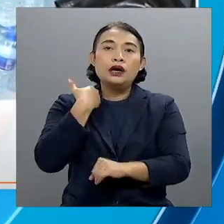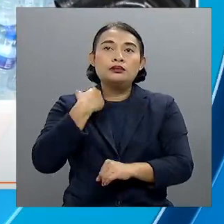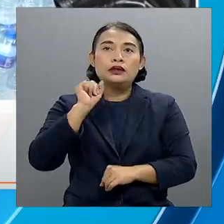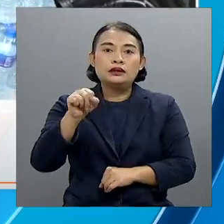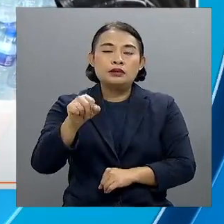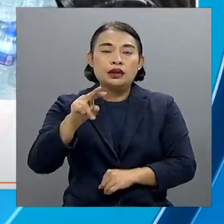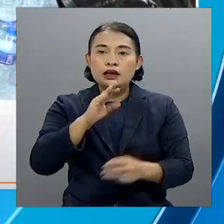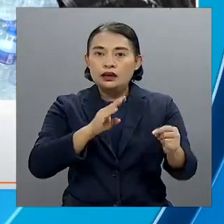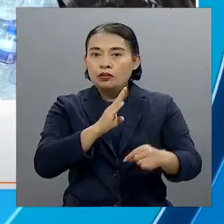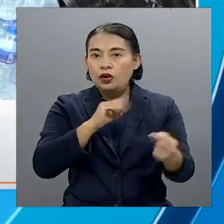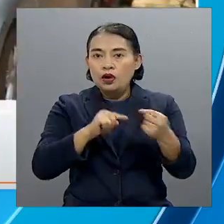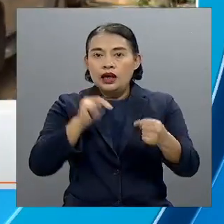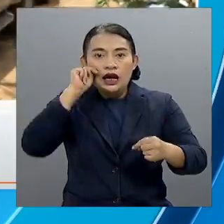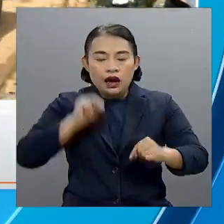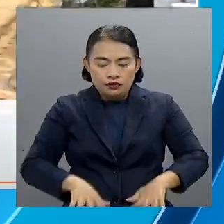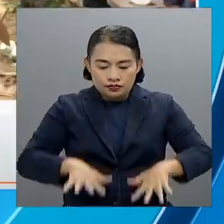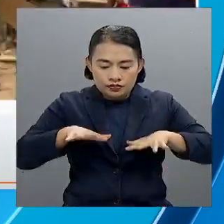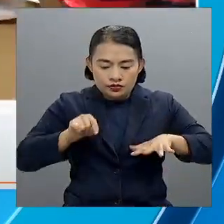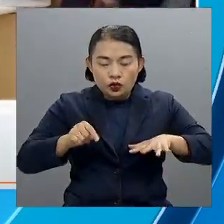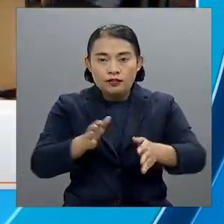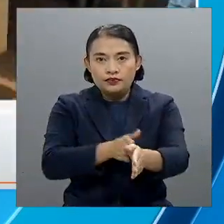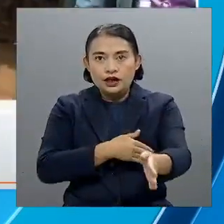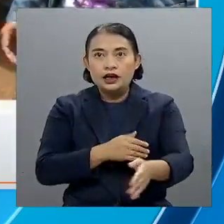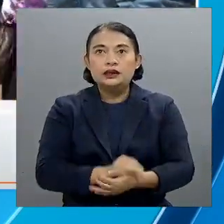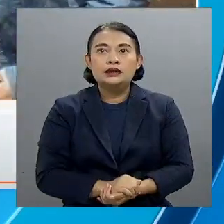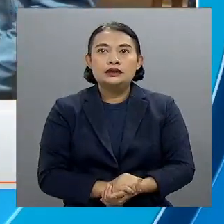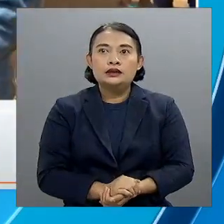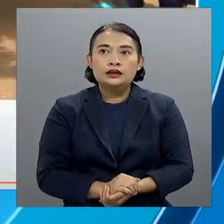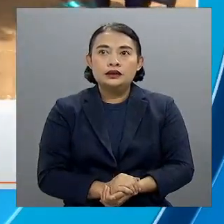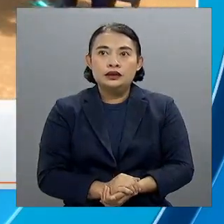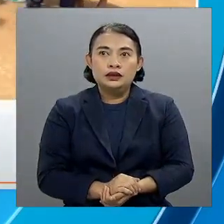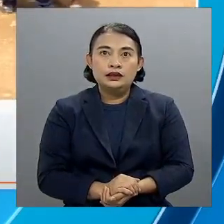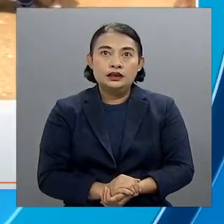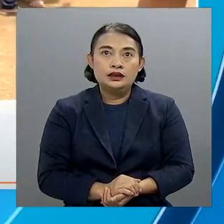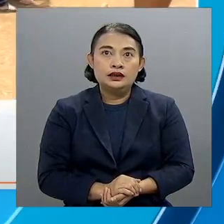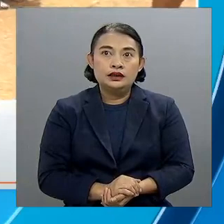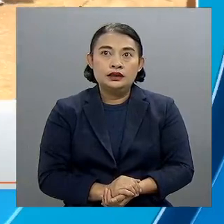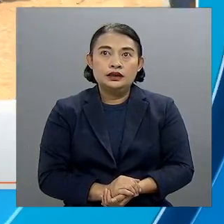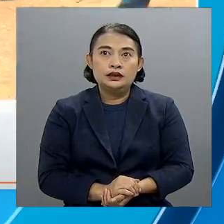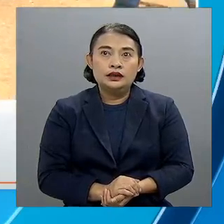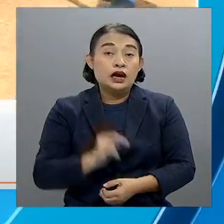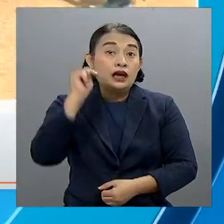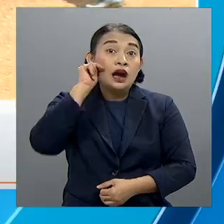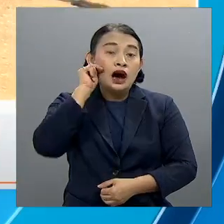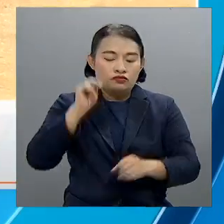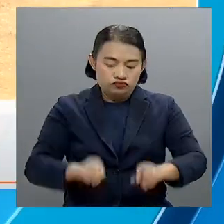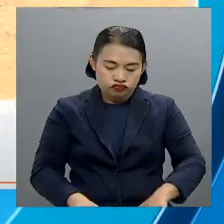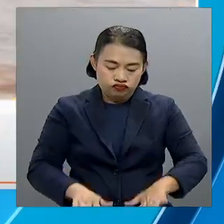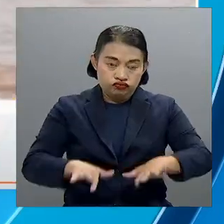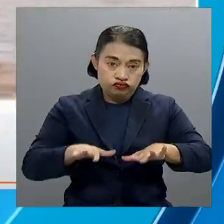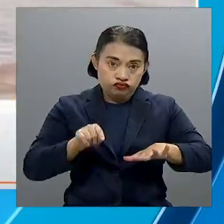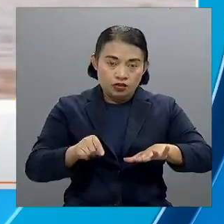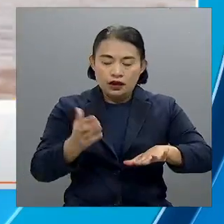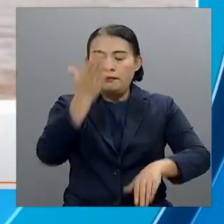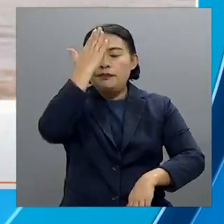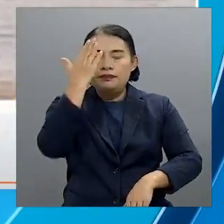านานๆนะ ใช่ค่ะจริงๆแล้วจริงๆต้องเรียนนิดนึงนะคะว่าภาวะน้ำท่วมตอนนี้มันแบบมาแบบฉับพลันเนาะจริ